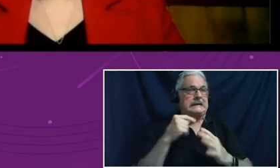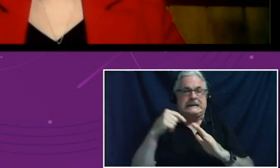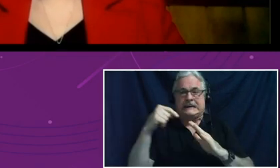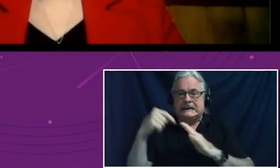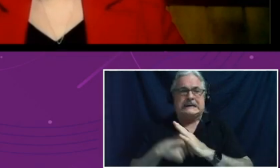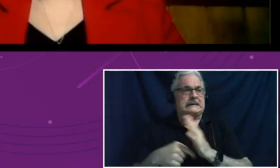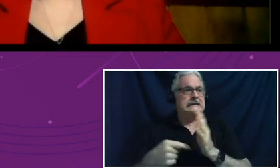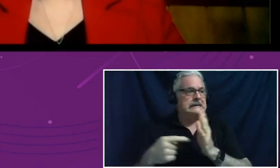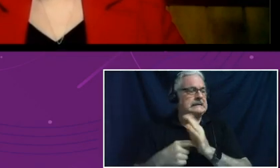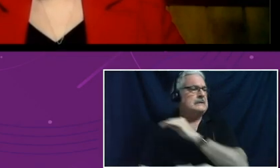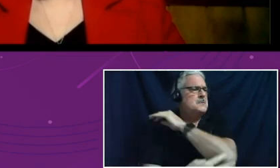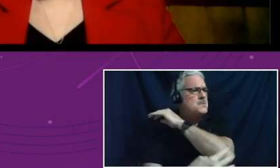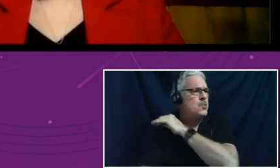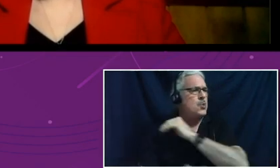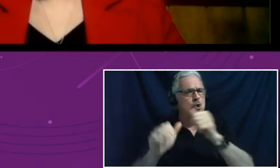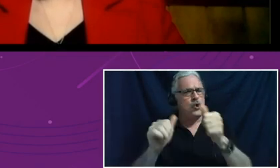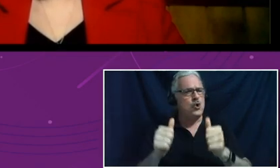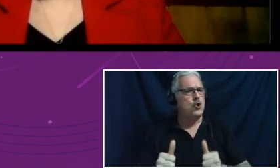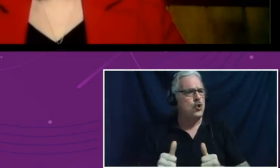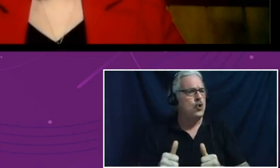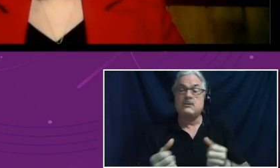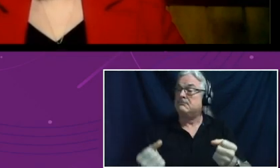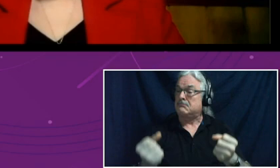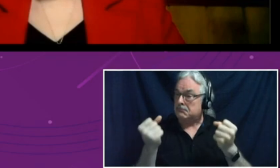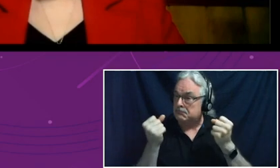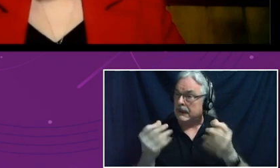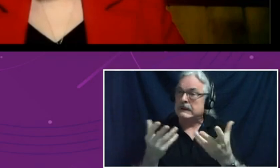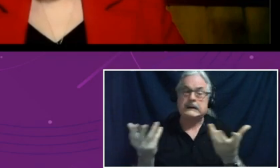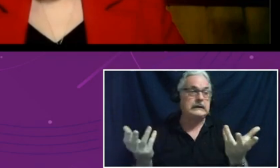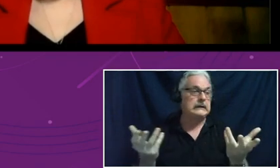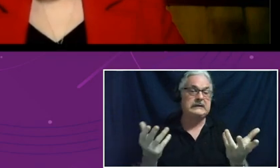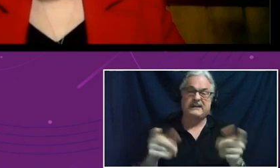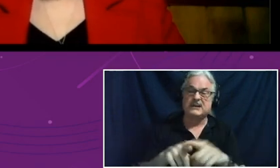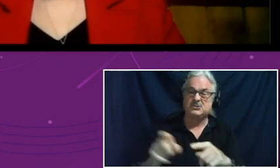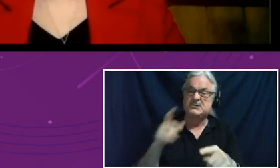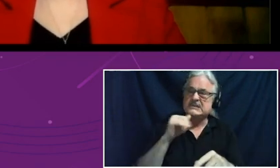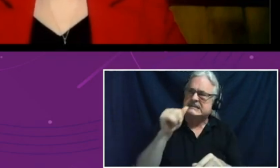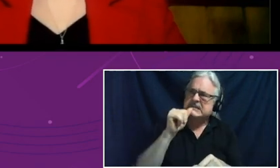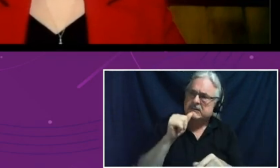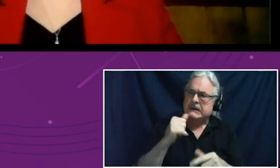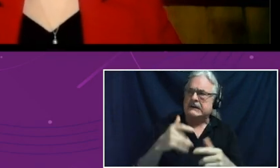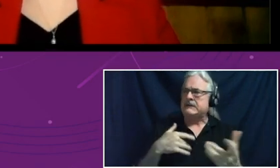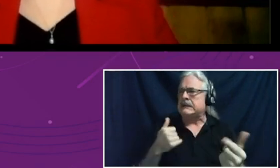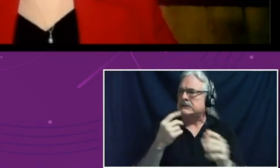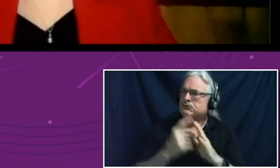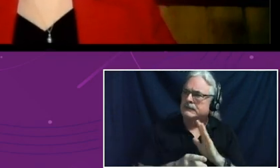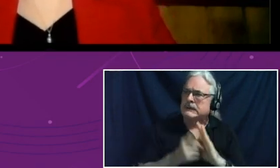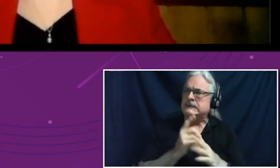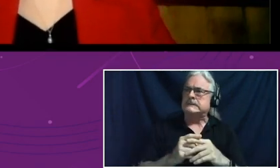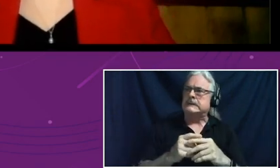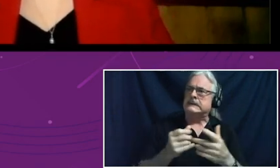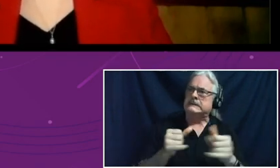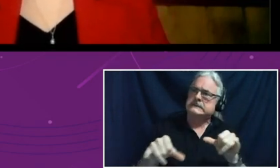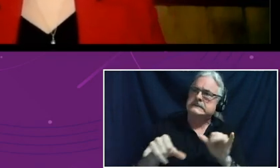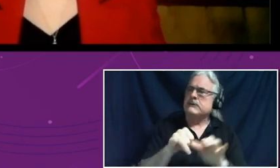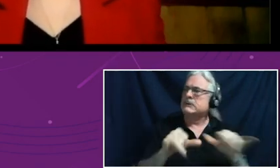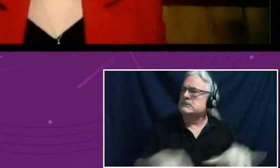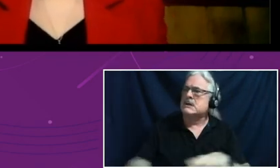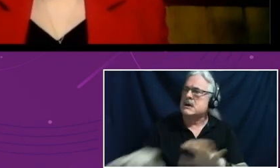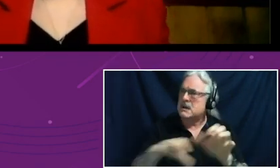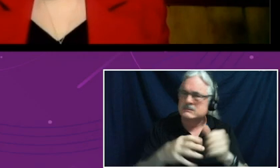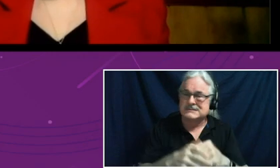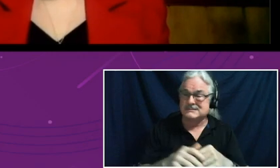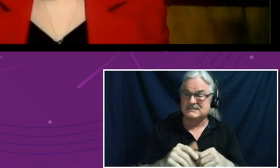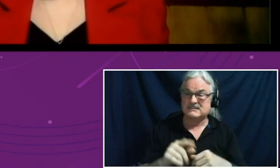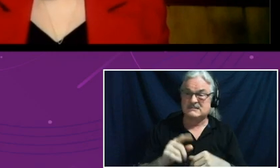pauvreté. Pour nombre d'élèves, ceux qui, comme vous l'avez dit, souffrent de stéréotypes et de discrimination à l'école,